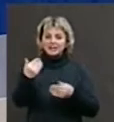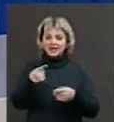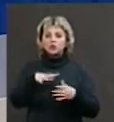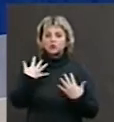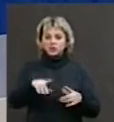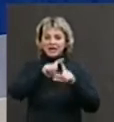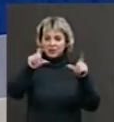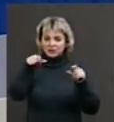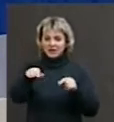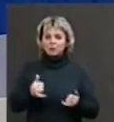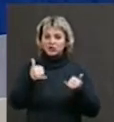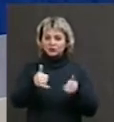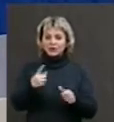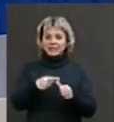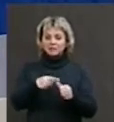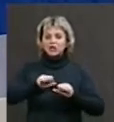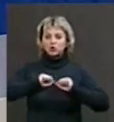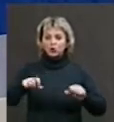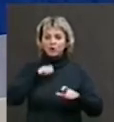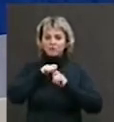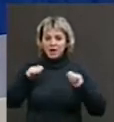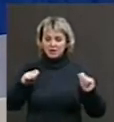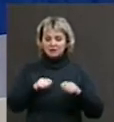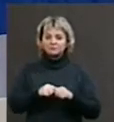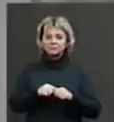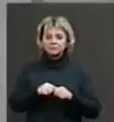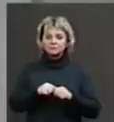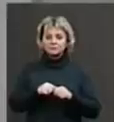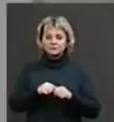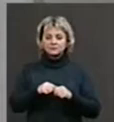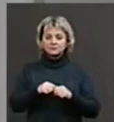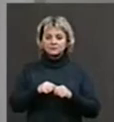уже гимназии, присвоено имя героев-пионеров.